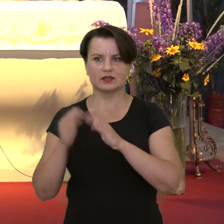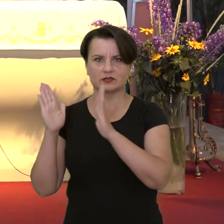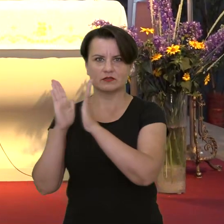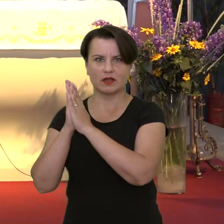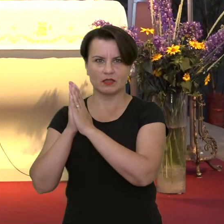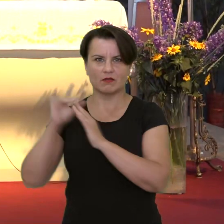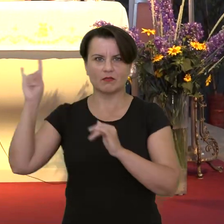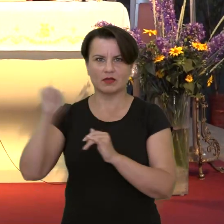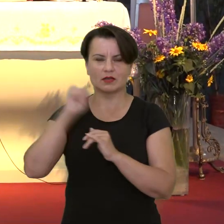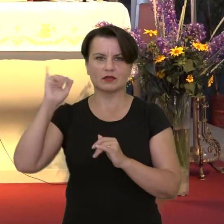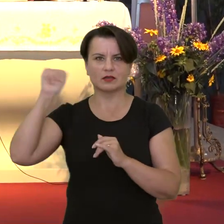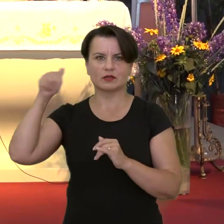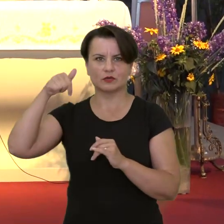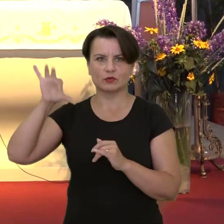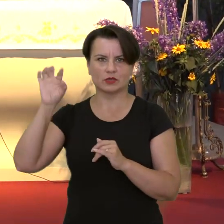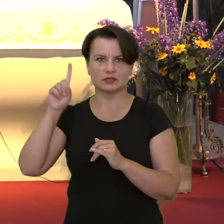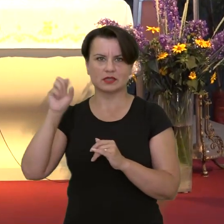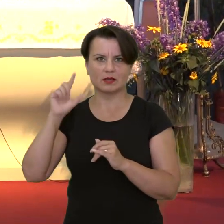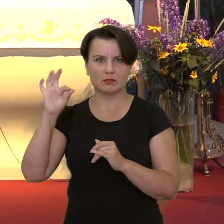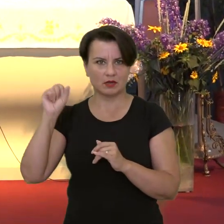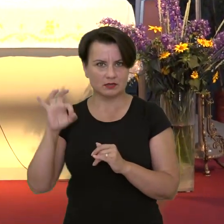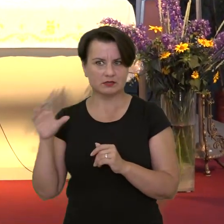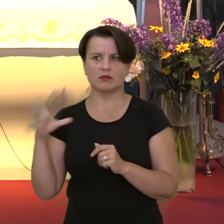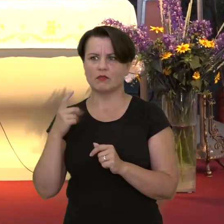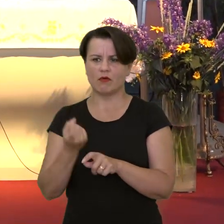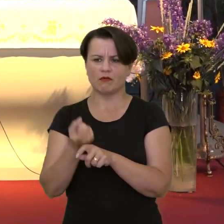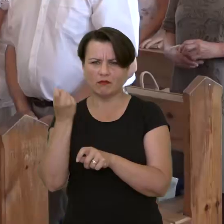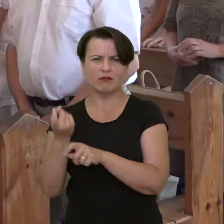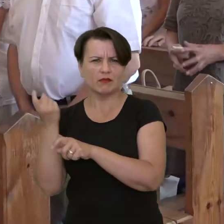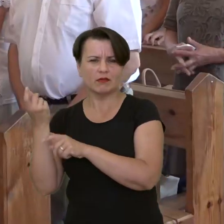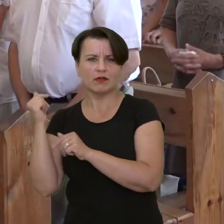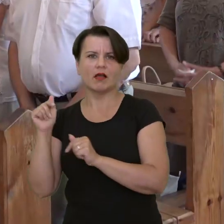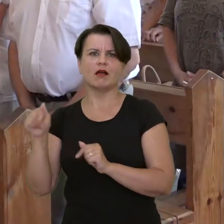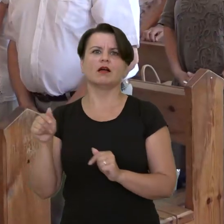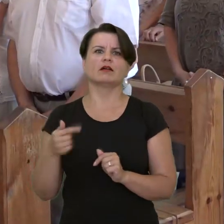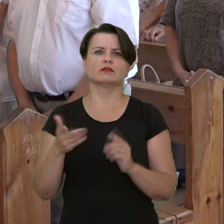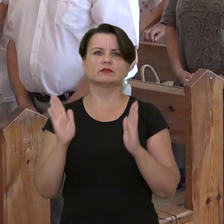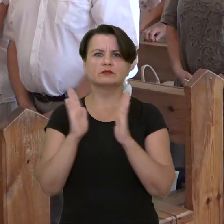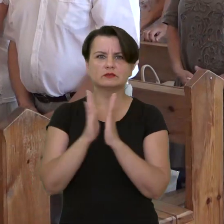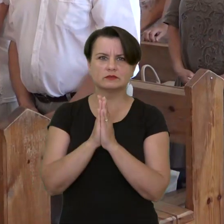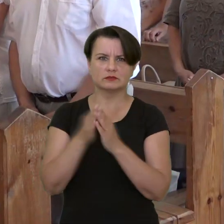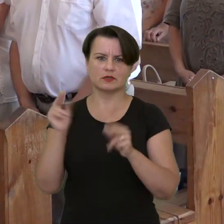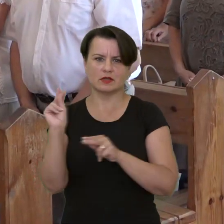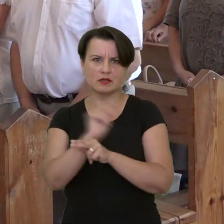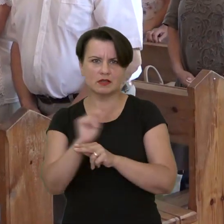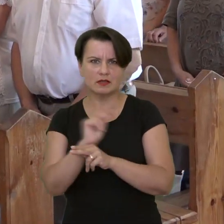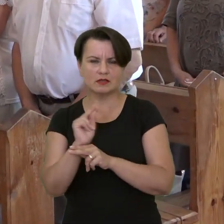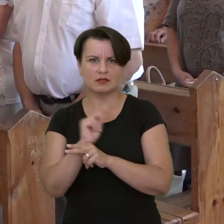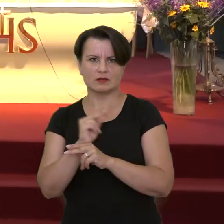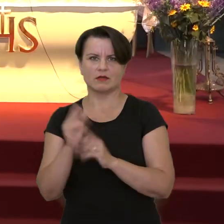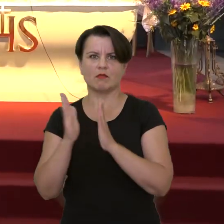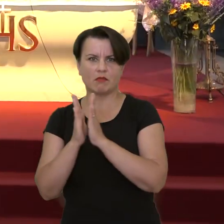Kėdainių švento Juozapo parapijoje jau ne pirmą kartą vyko užtarimo ir vidinio išgydymo pamaldos. Tai mūsų dvasinio pasaulio